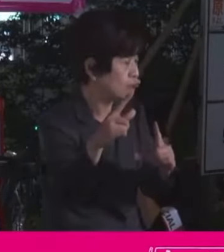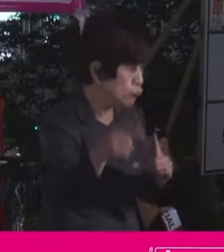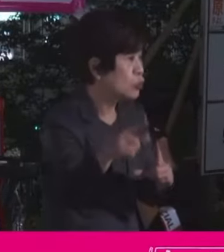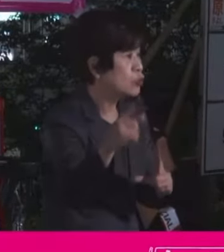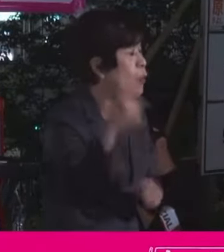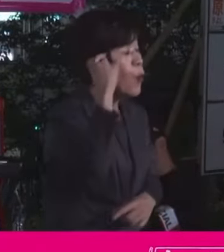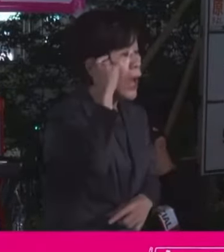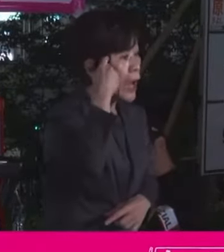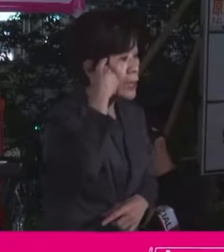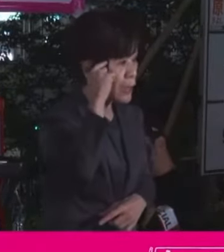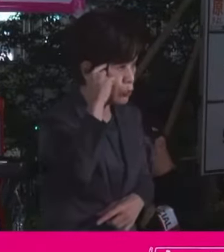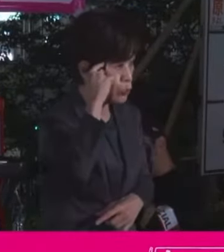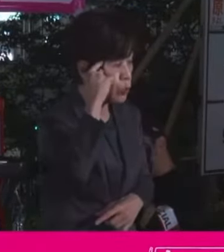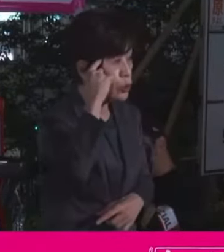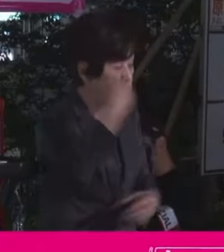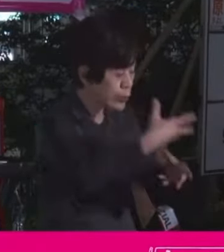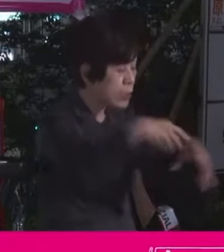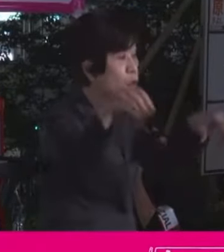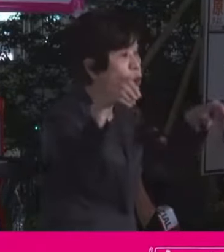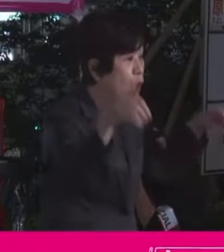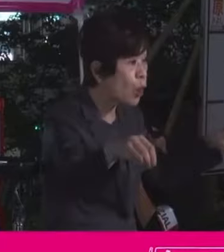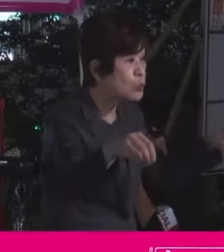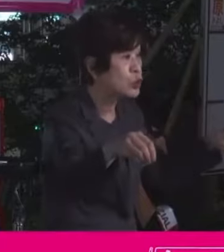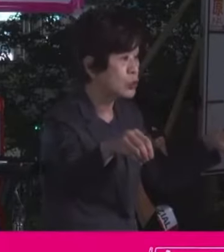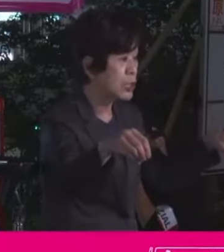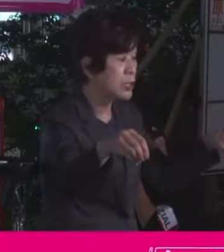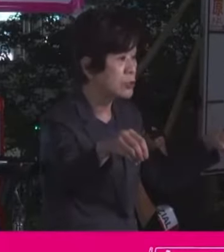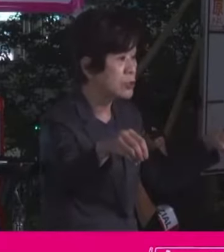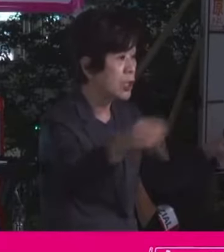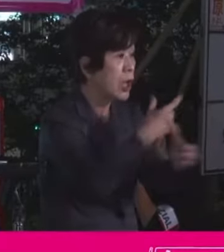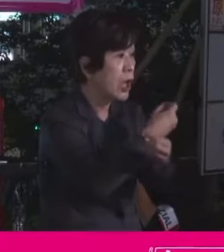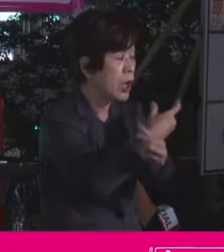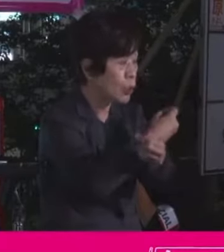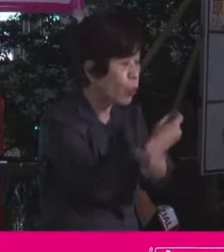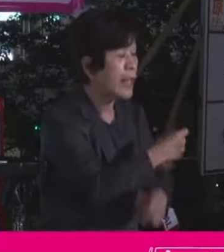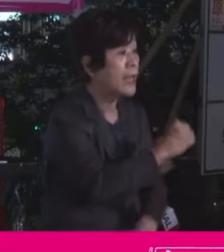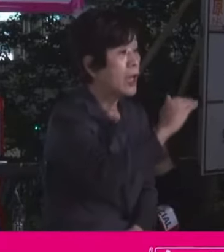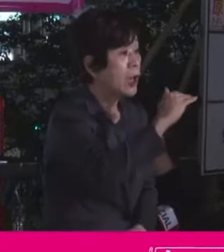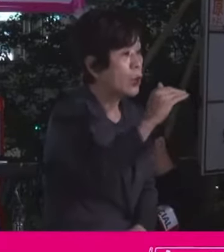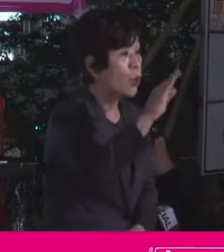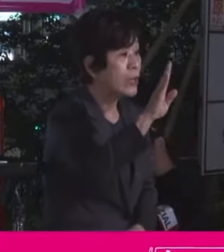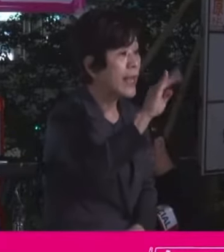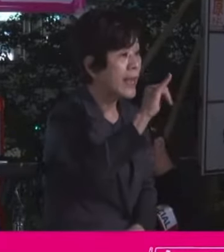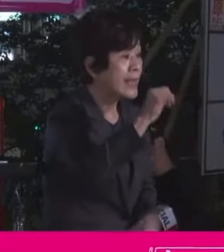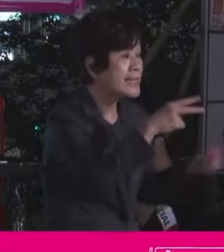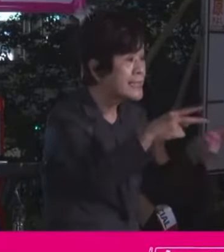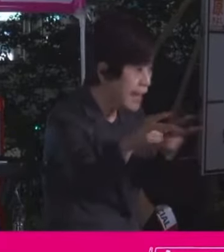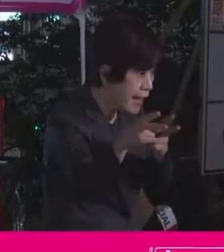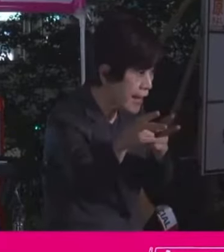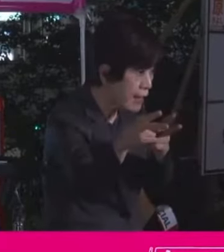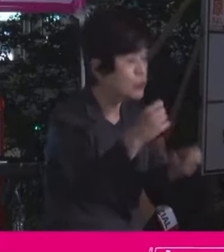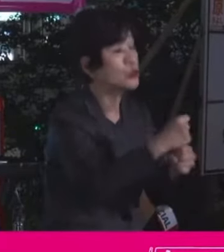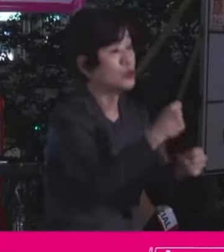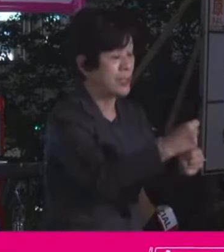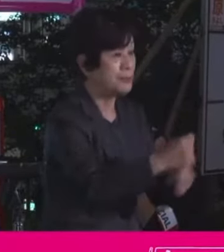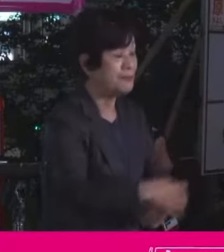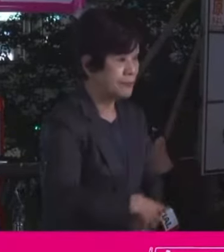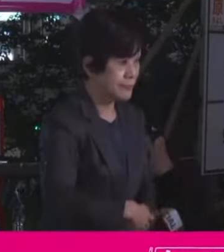応そして地位協定を結んでいる。そこに互恵性が普通にそれが備わっている。どういうことかというと、例え